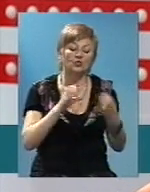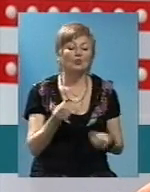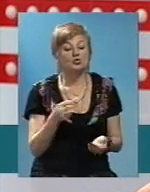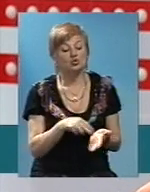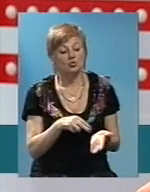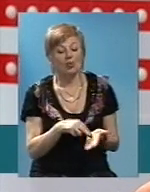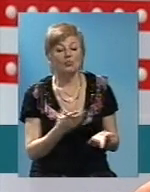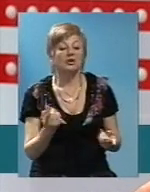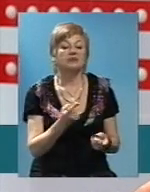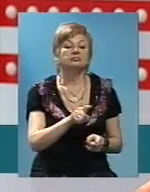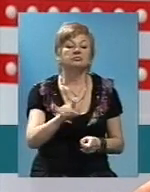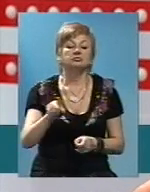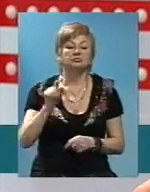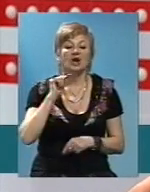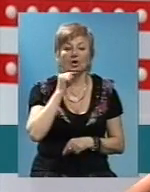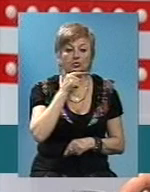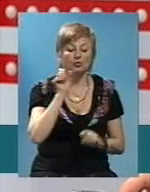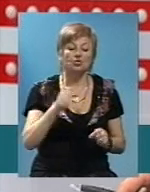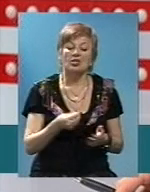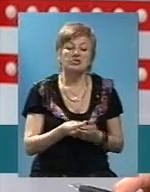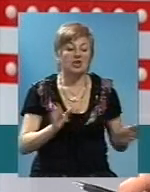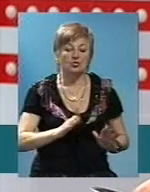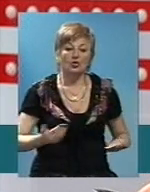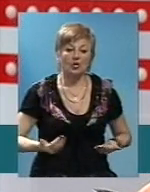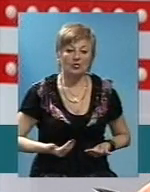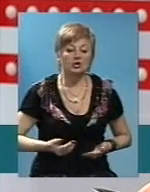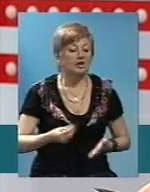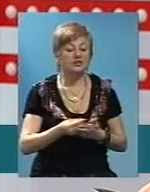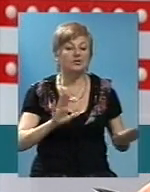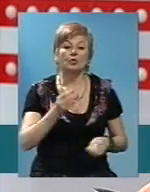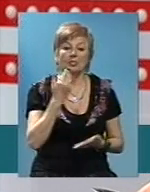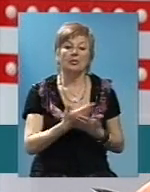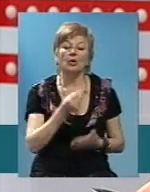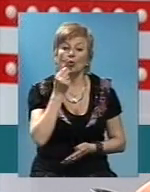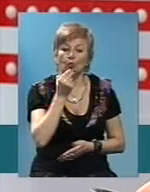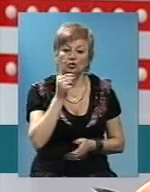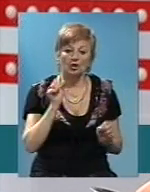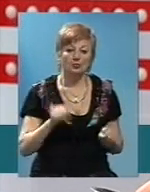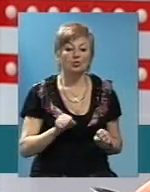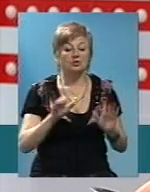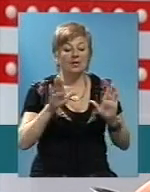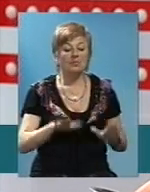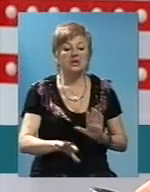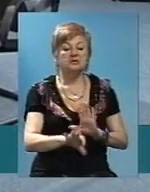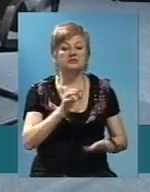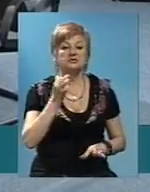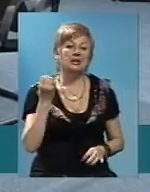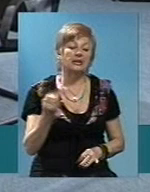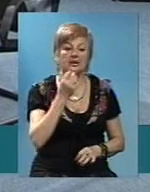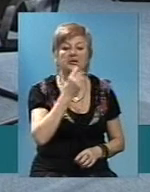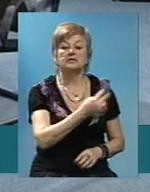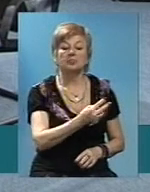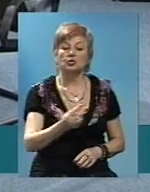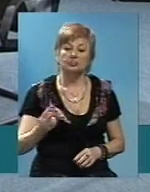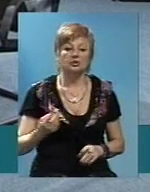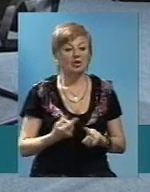можна зекономити, де можна недорого проживати, як можна недорого харчуватися, які там місця можна цікаві відвідати, і при цьому,